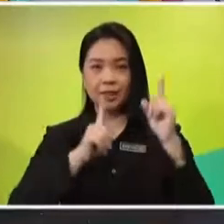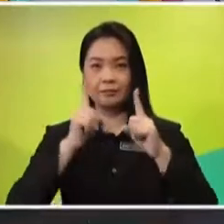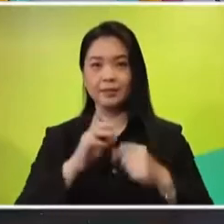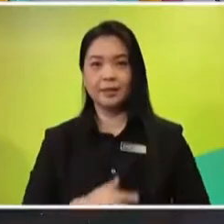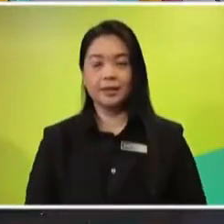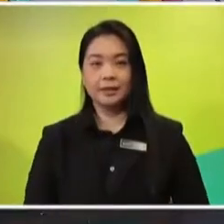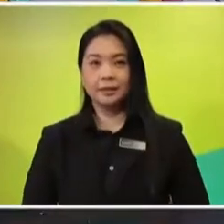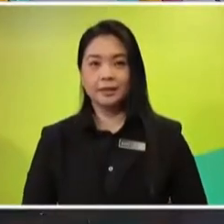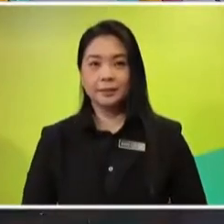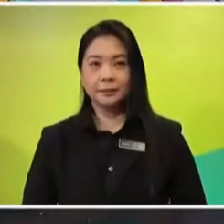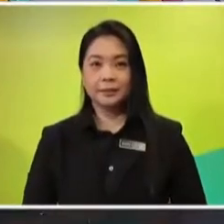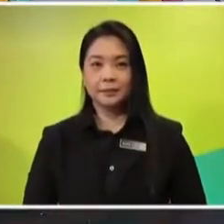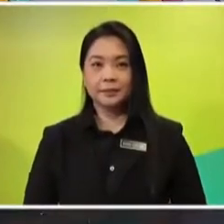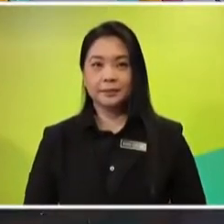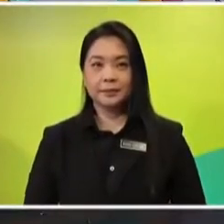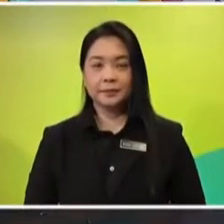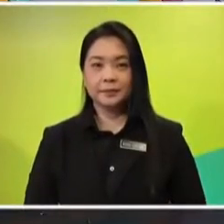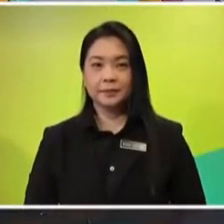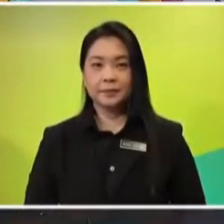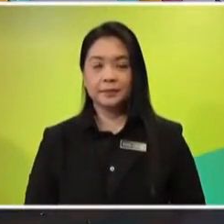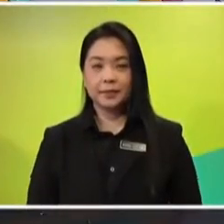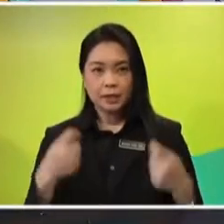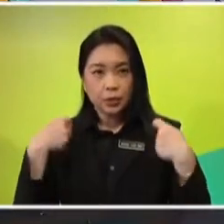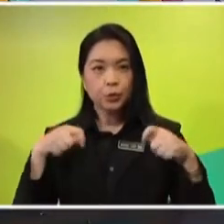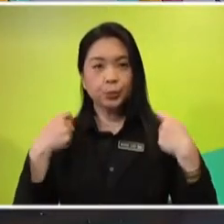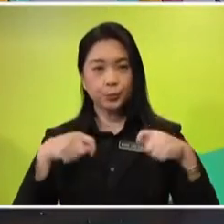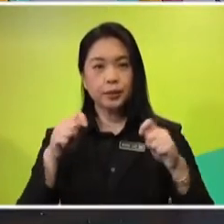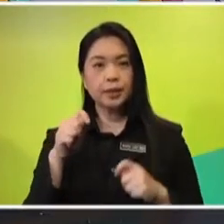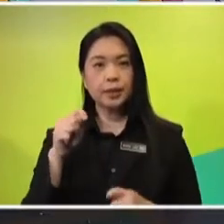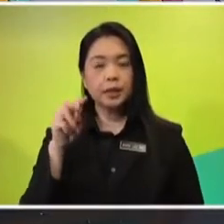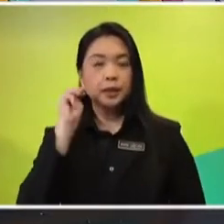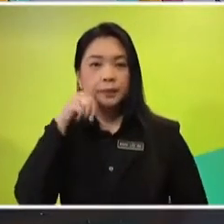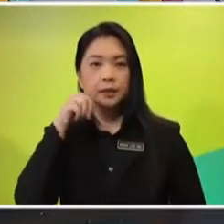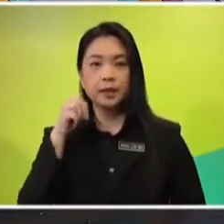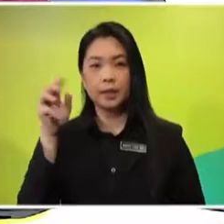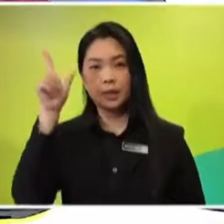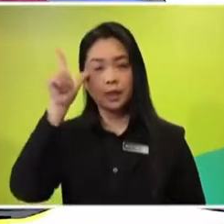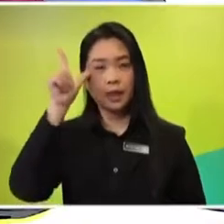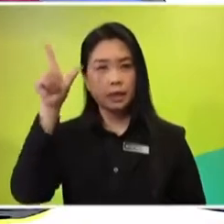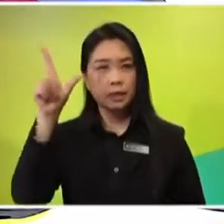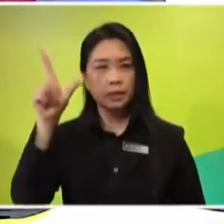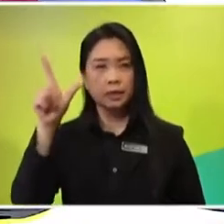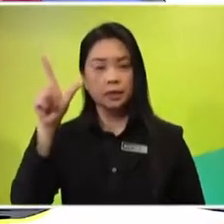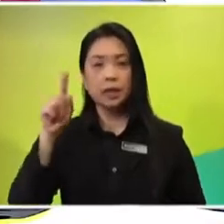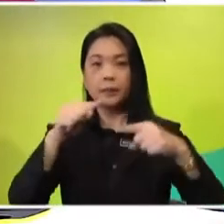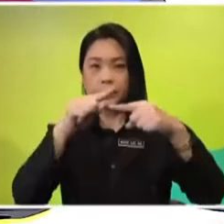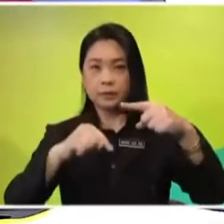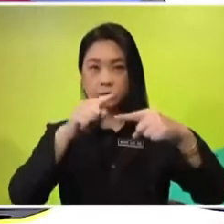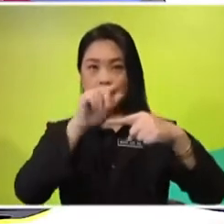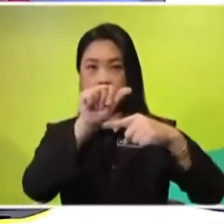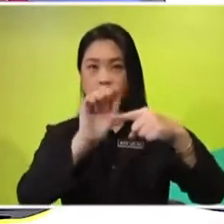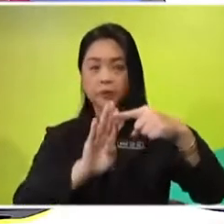cikgu. Alright. Okey. Cuba Mira lihat pecahan yang terhasil ini 2/4